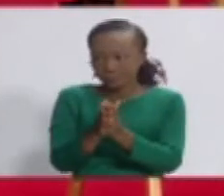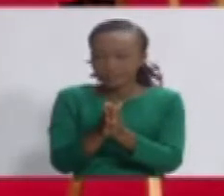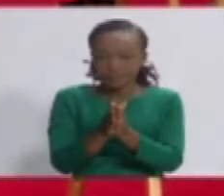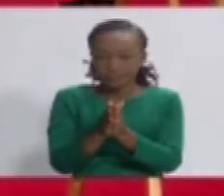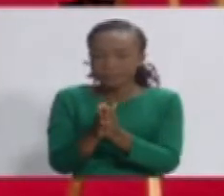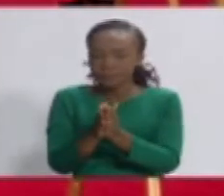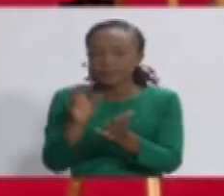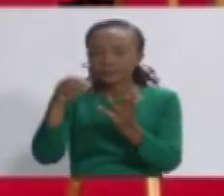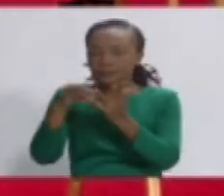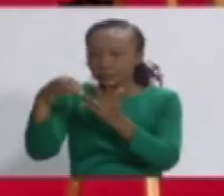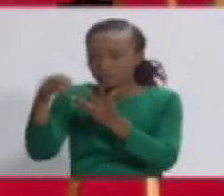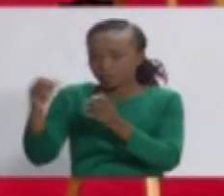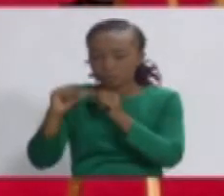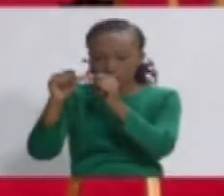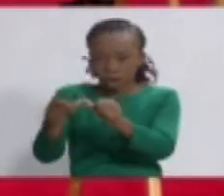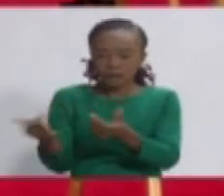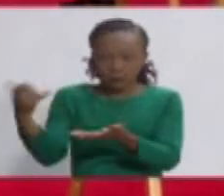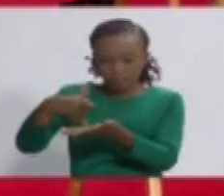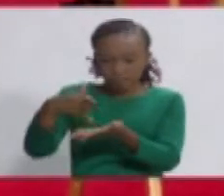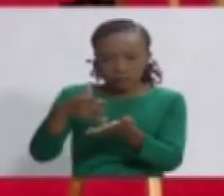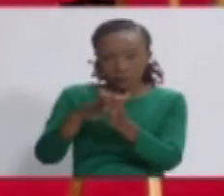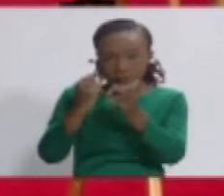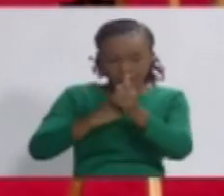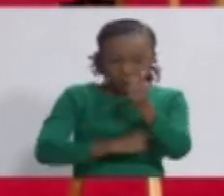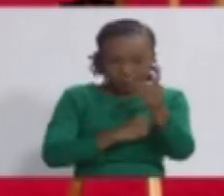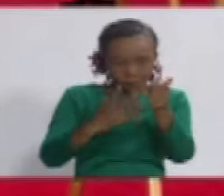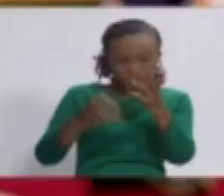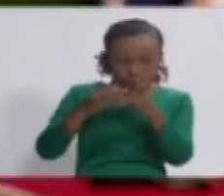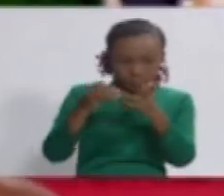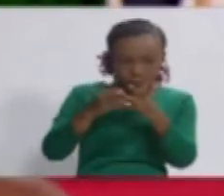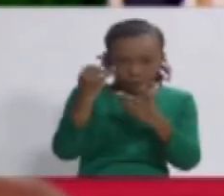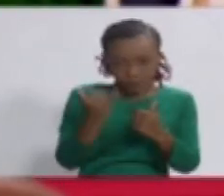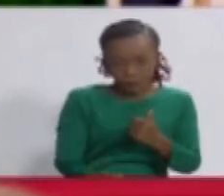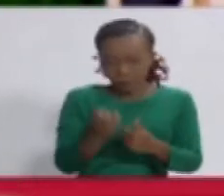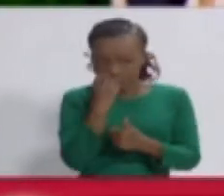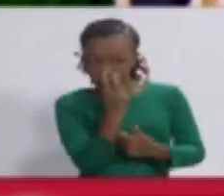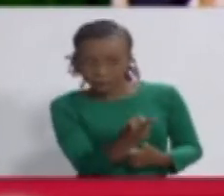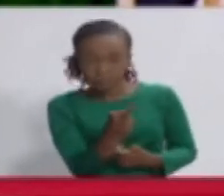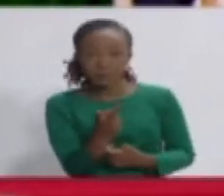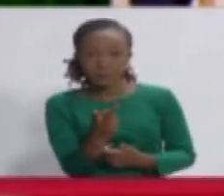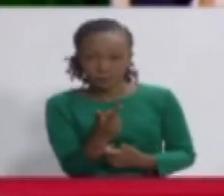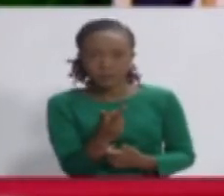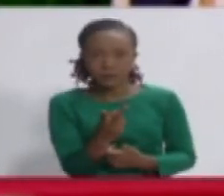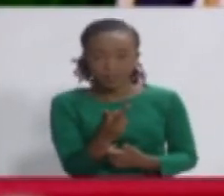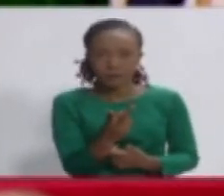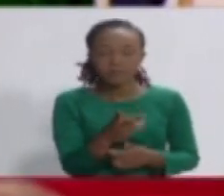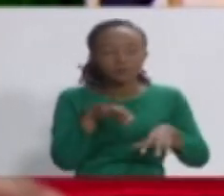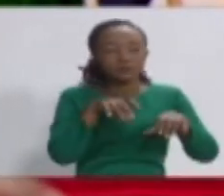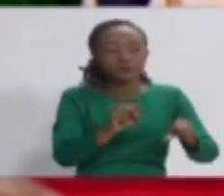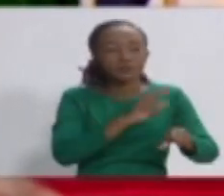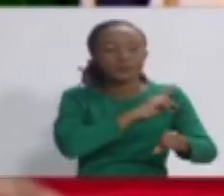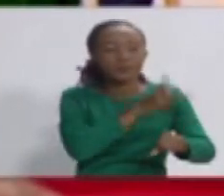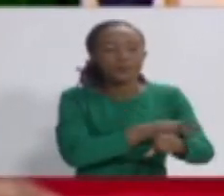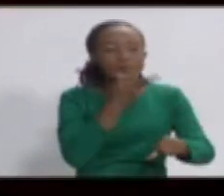baina ya rais na mwendani wake wa hapo awali Sonko, ambaye sasa anaonekana kuvuliwa joho la mamlaka